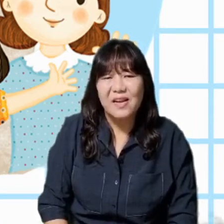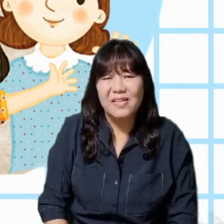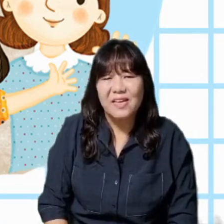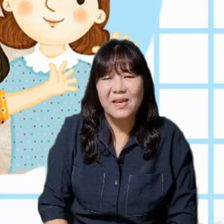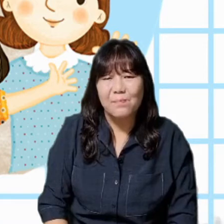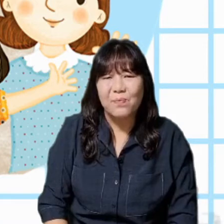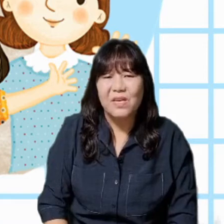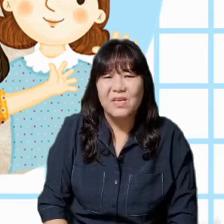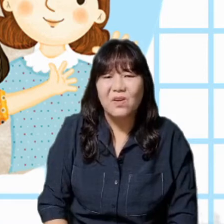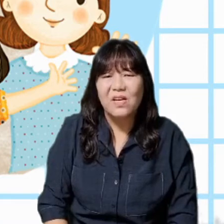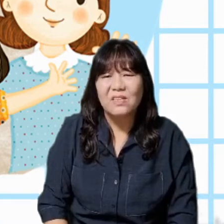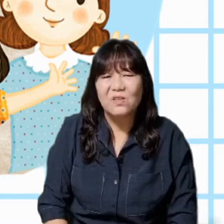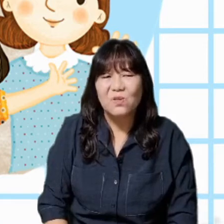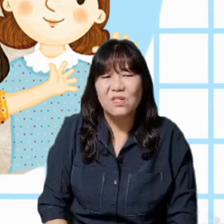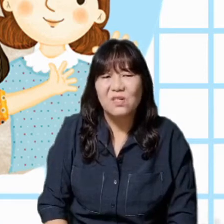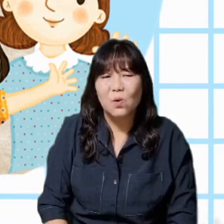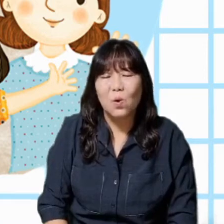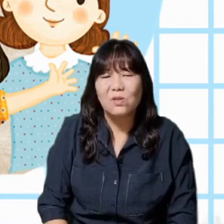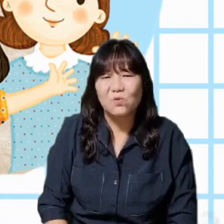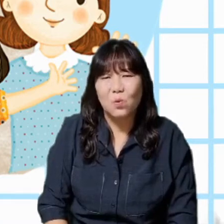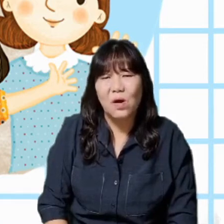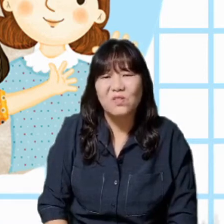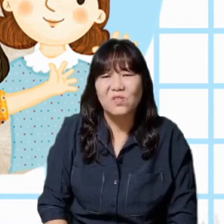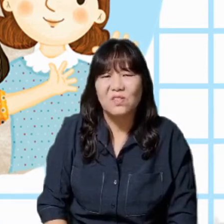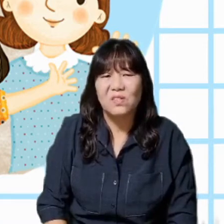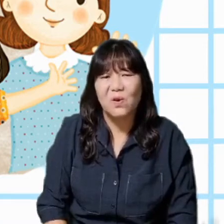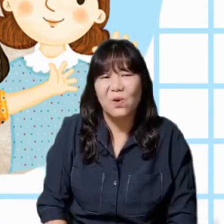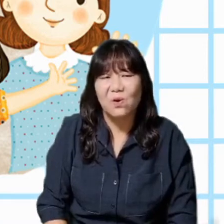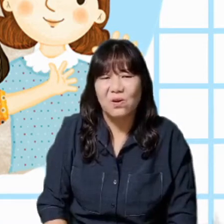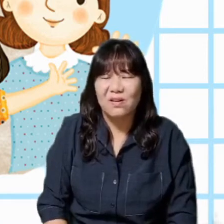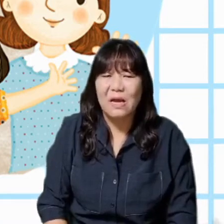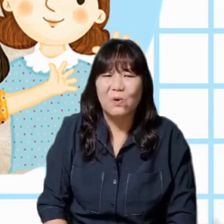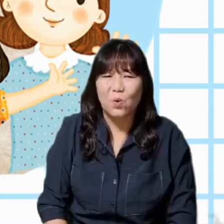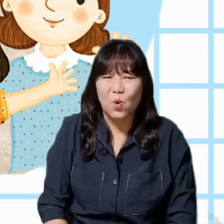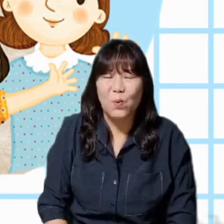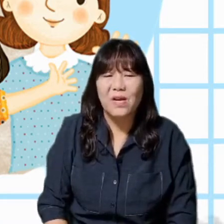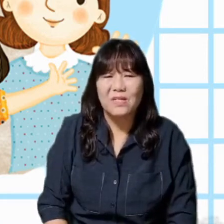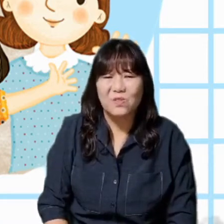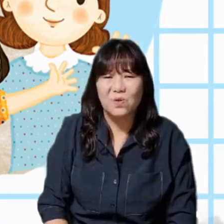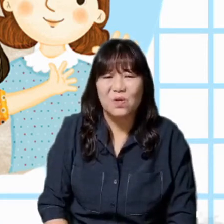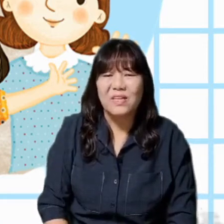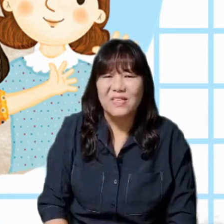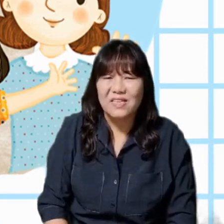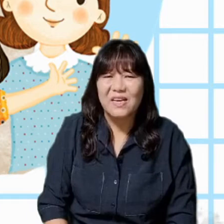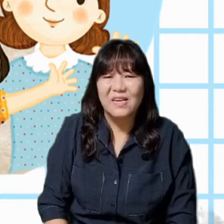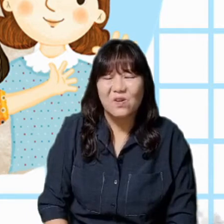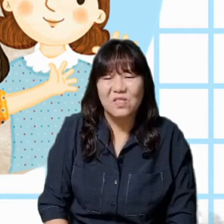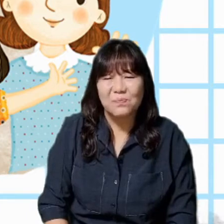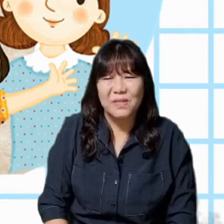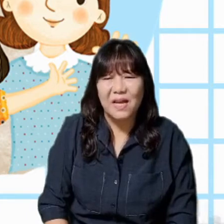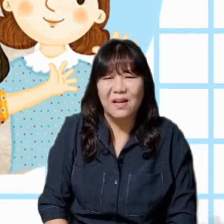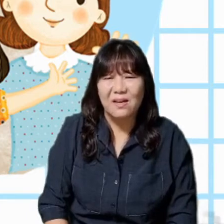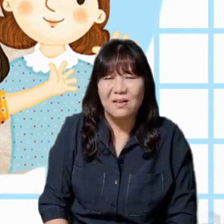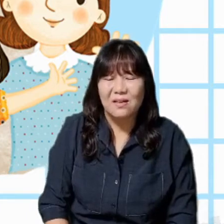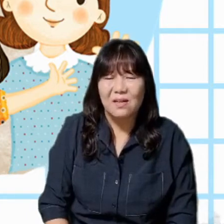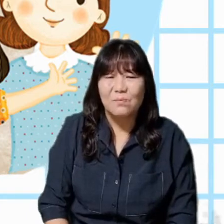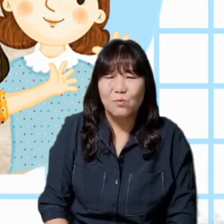에베네살 하나님 여기까지 우리를 도와주셨어요. 라고 고백할 수 있게 될